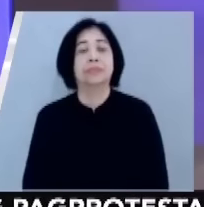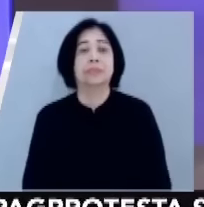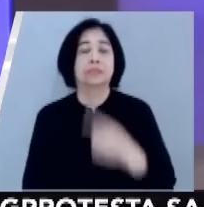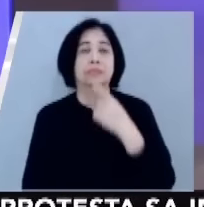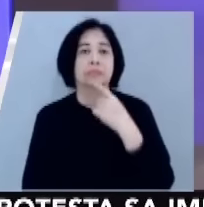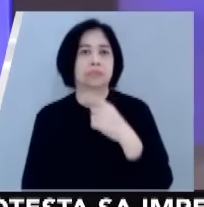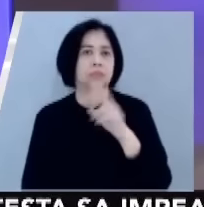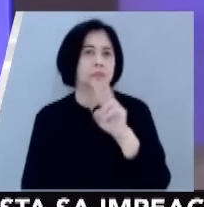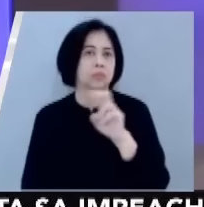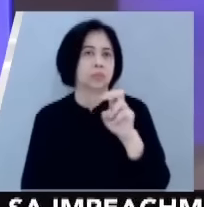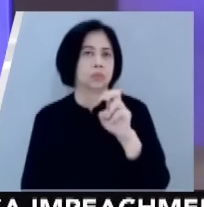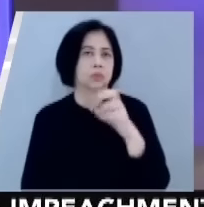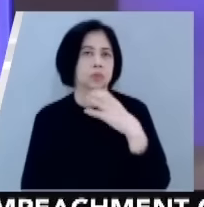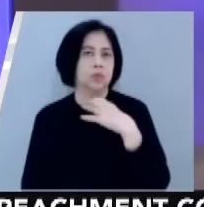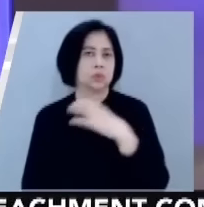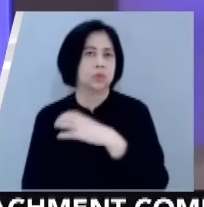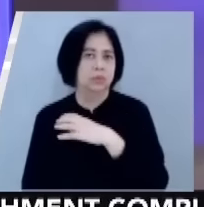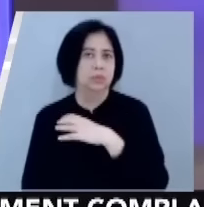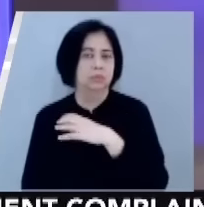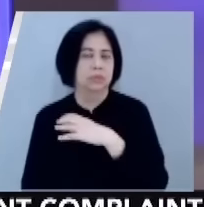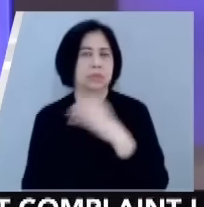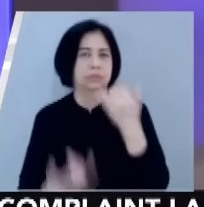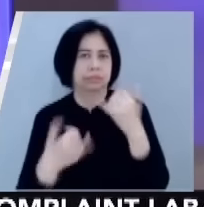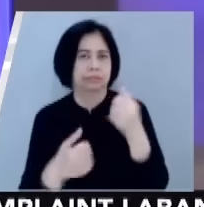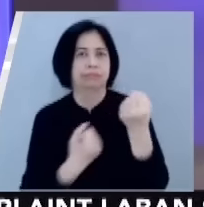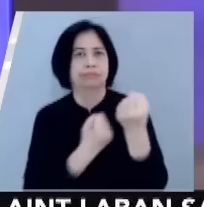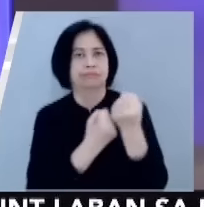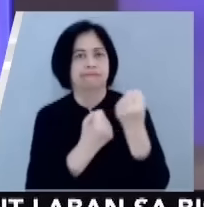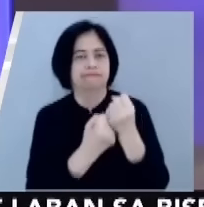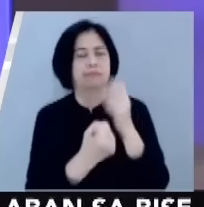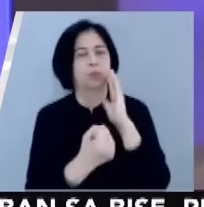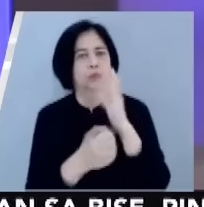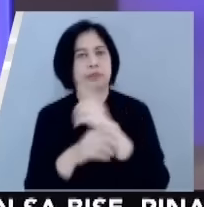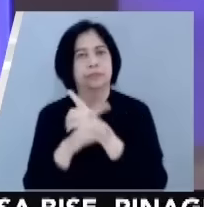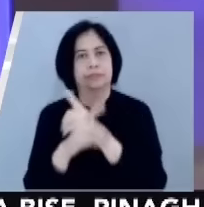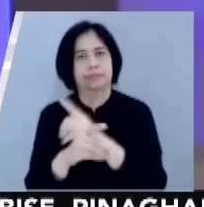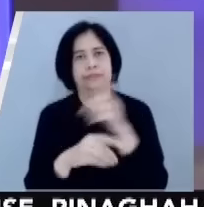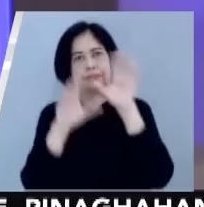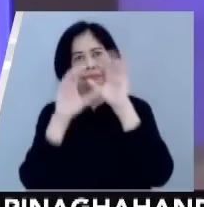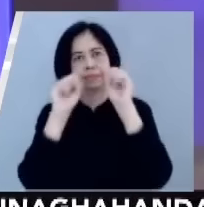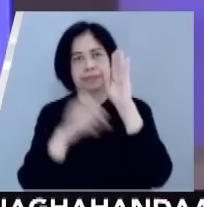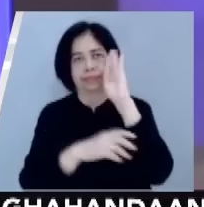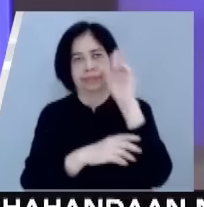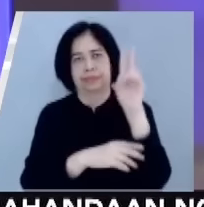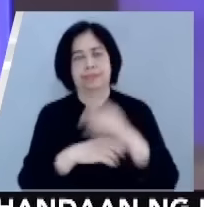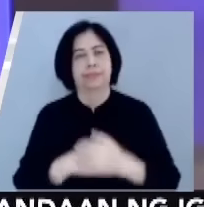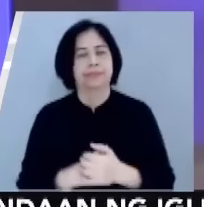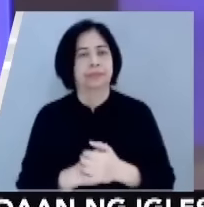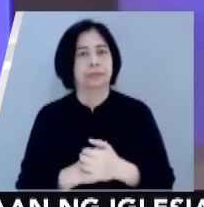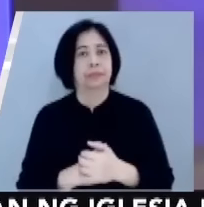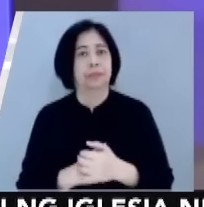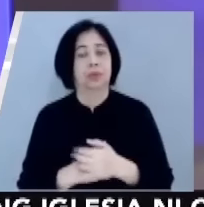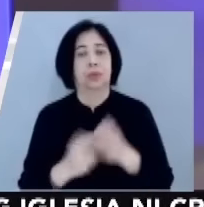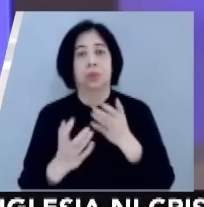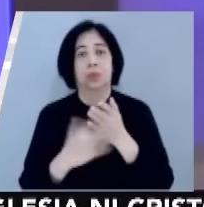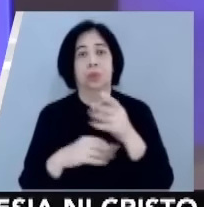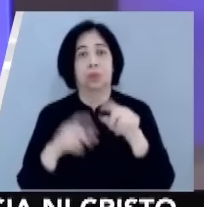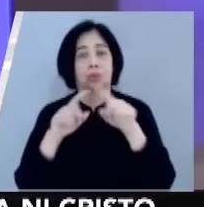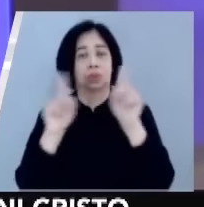200 kongresista na suportado at ipagtatanggol nila si Pangulong Bongbong Marcos sa pamagitan ng